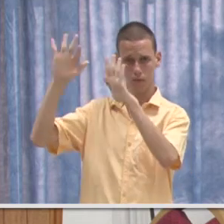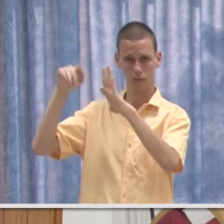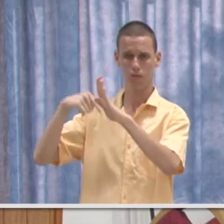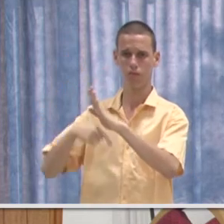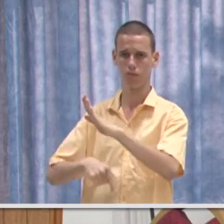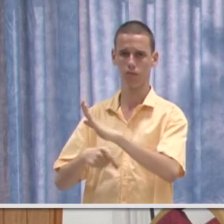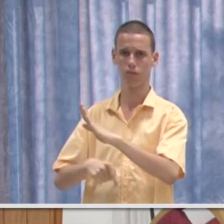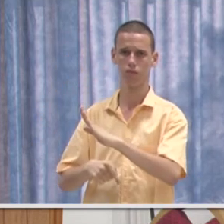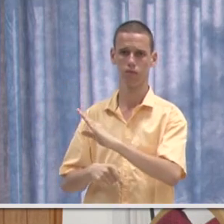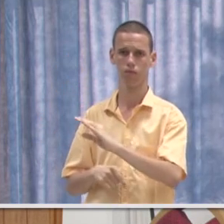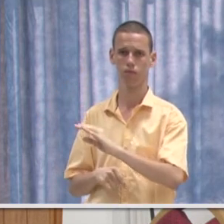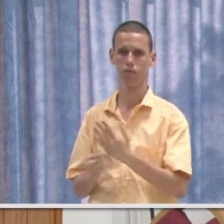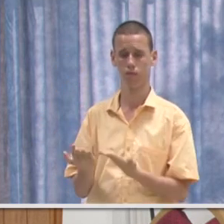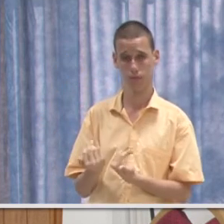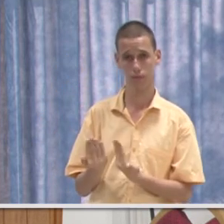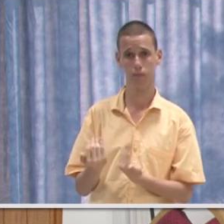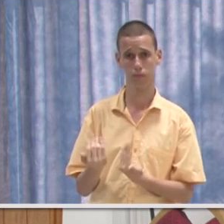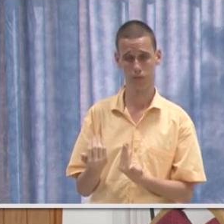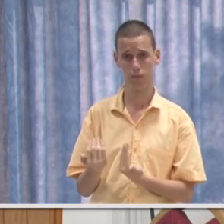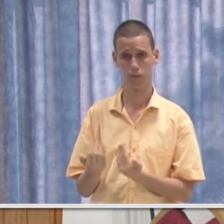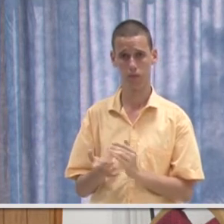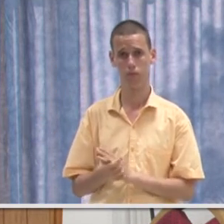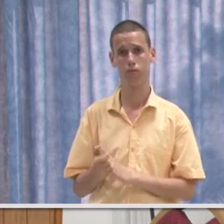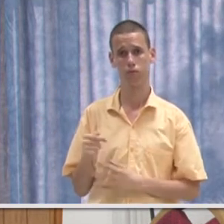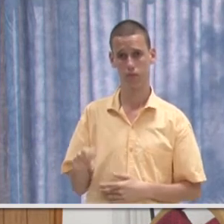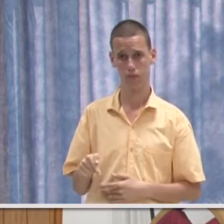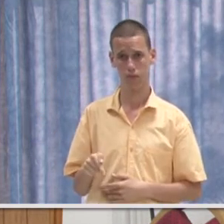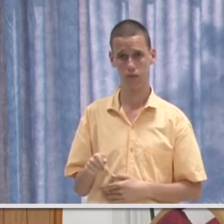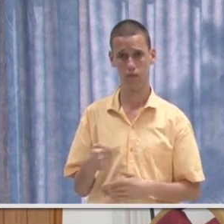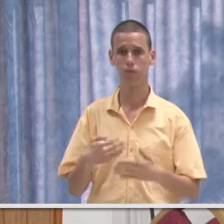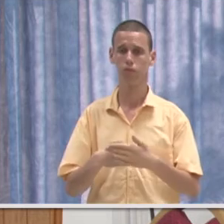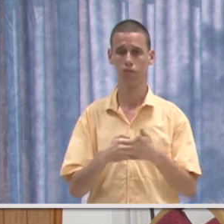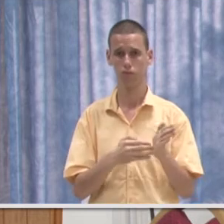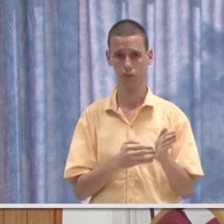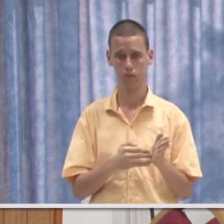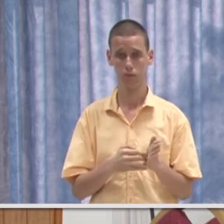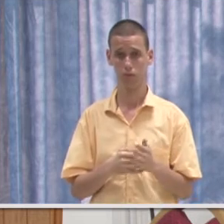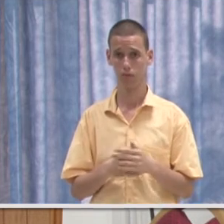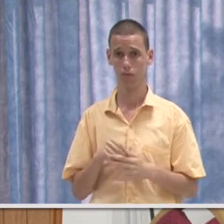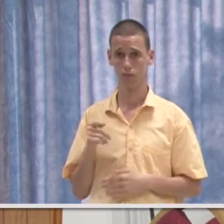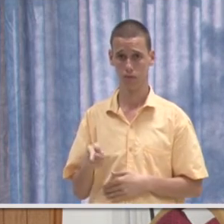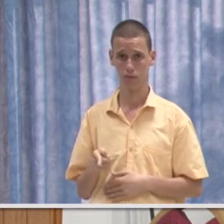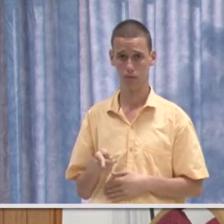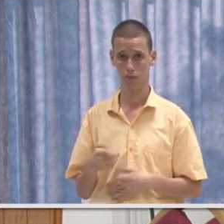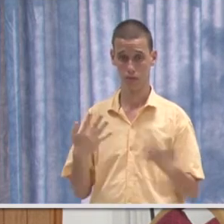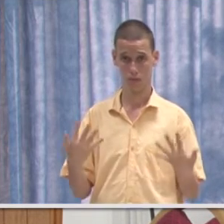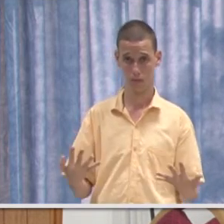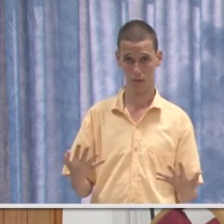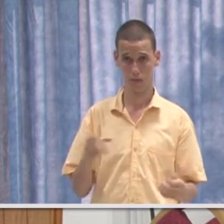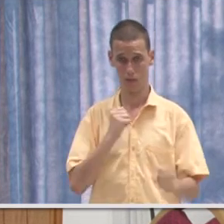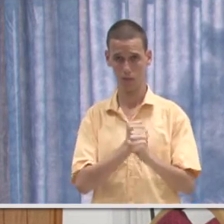fini. Heureusement, nous avons 10 autres qui sont facilité que nous besoin là-dedans, c'est peut faire bon compartiment